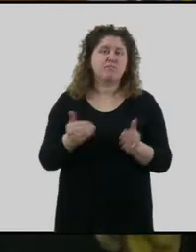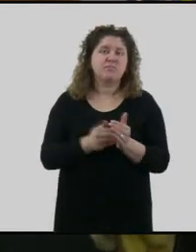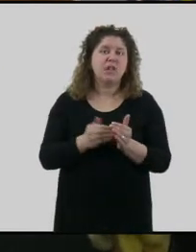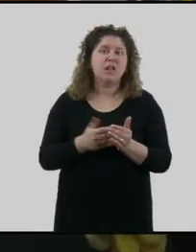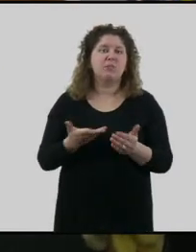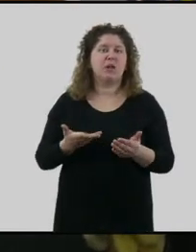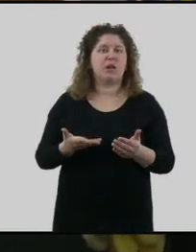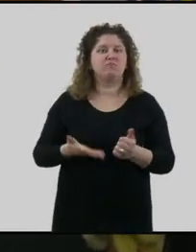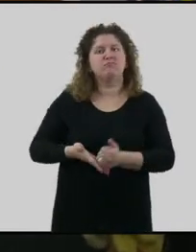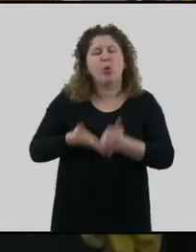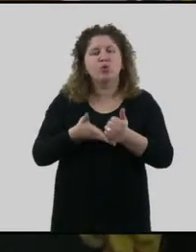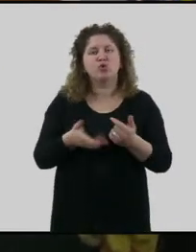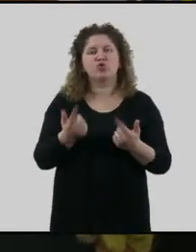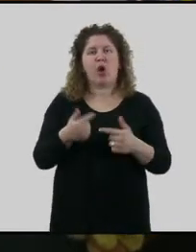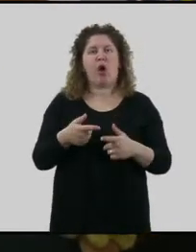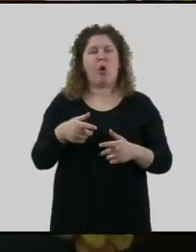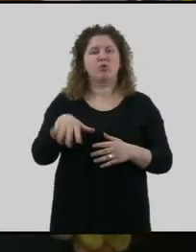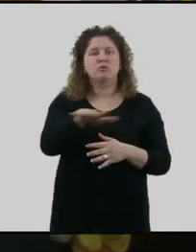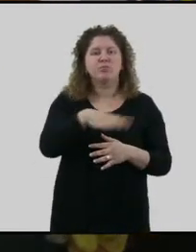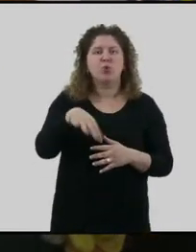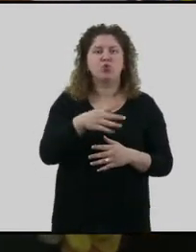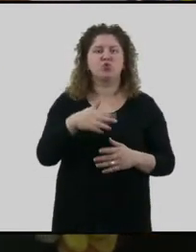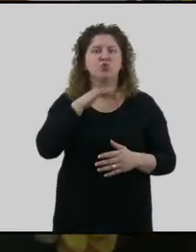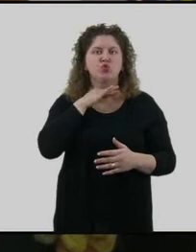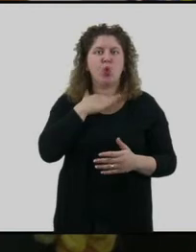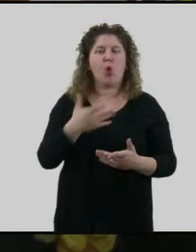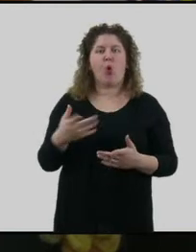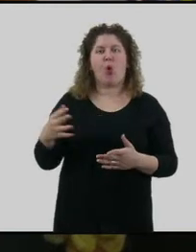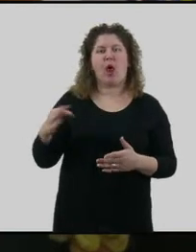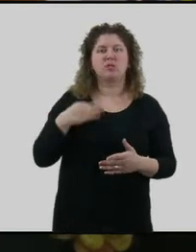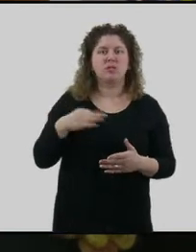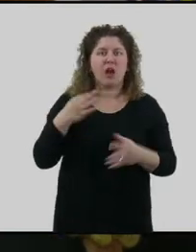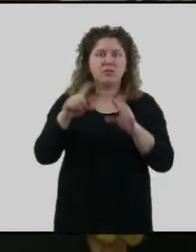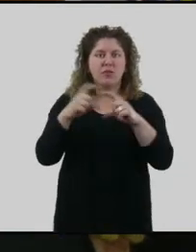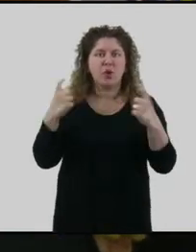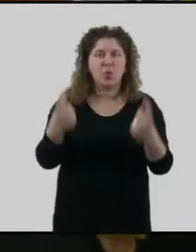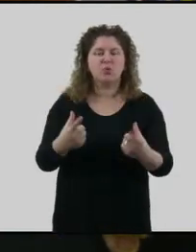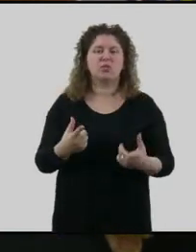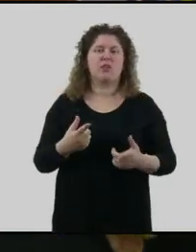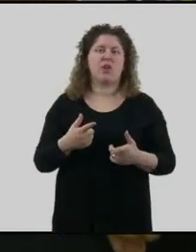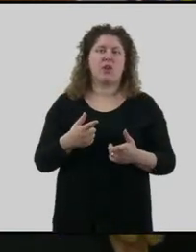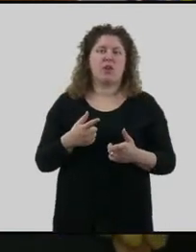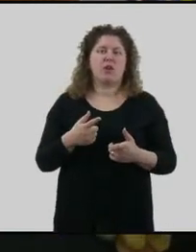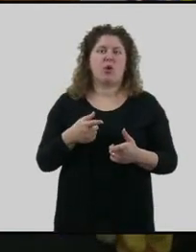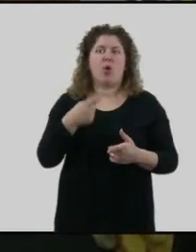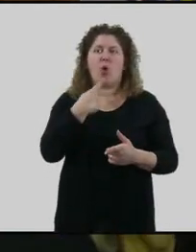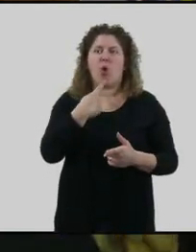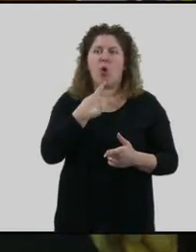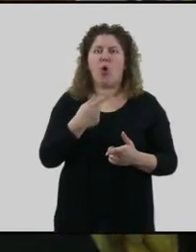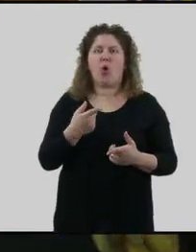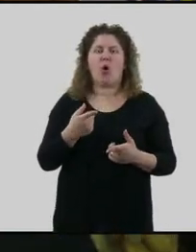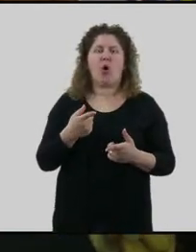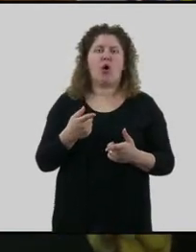Potreban nam je suport od nadležnih škola, nadležne medicinske i zdravstvene ustanove, bilo koje suportne